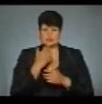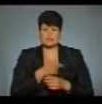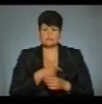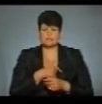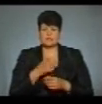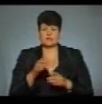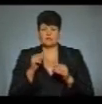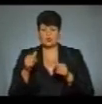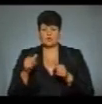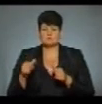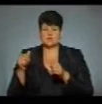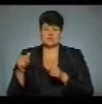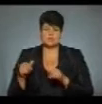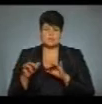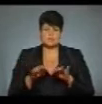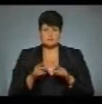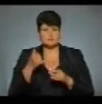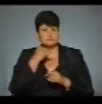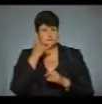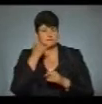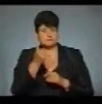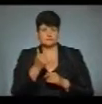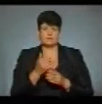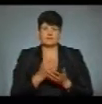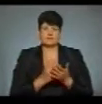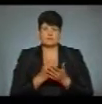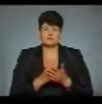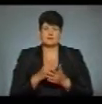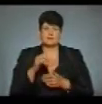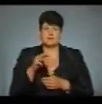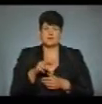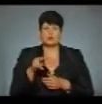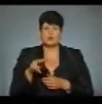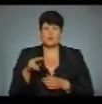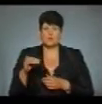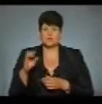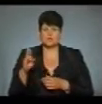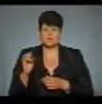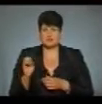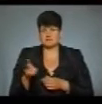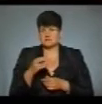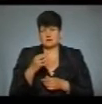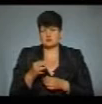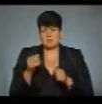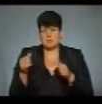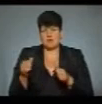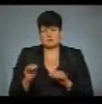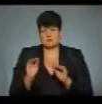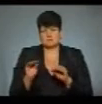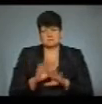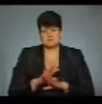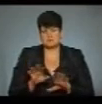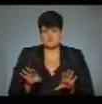були розміщені на заході. Ми зателефонували кандидату в народні депутати Миколі Люшнюку. Він повідомив, що плакат встановив не він. За словами